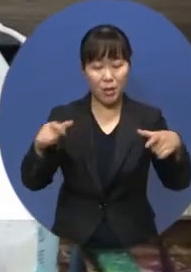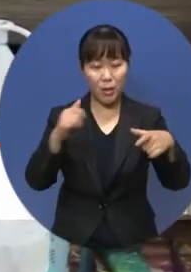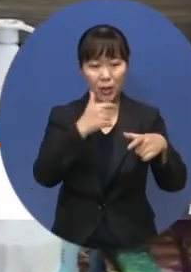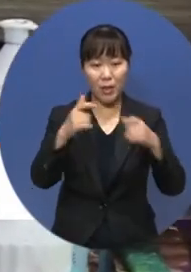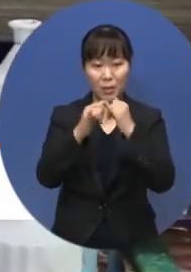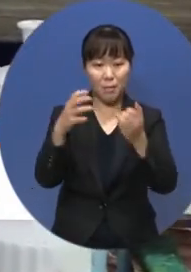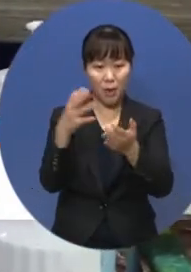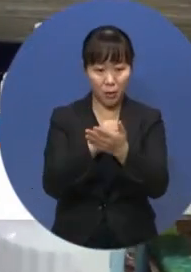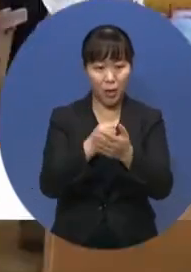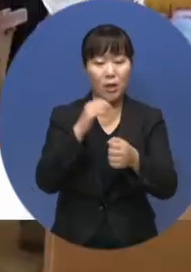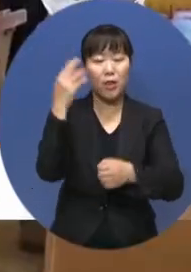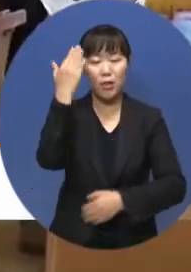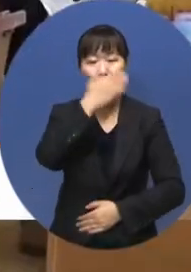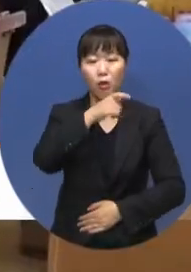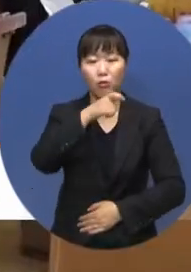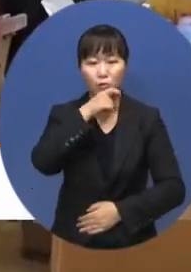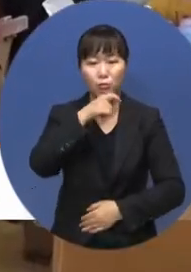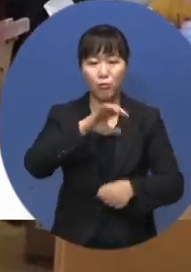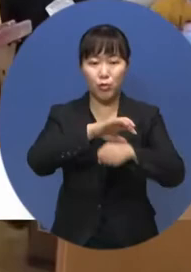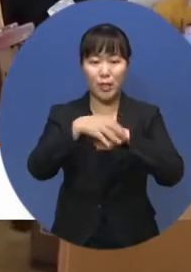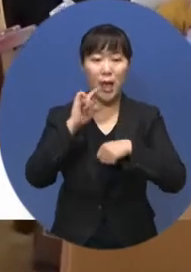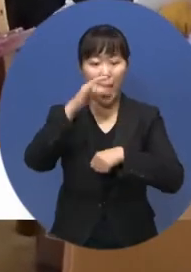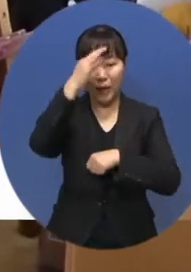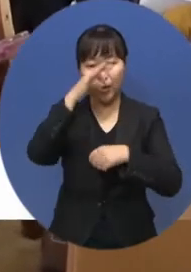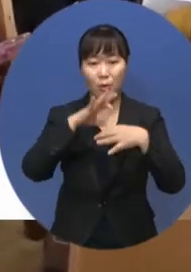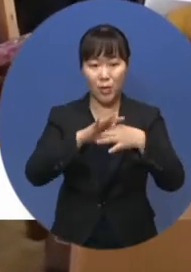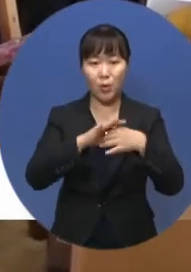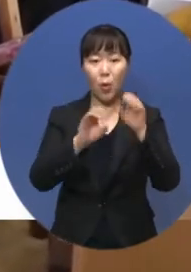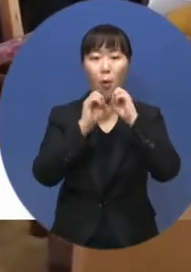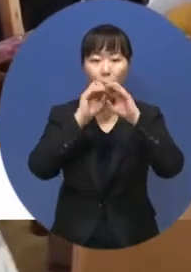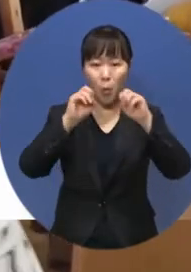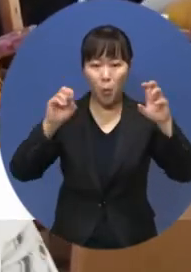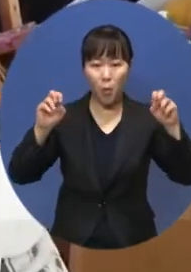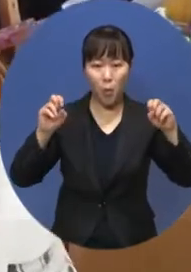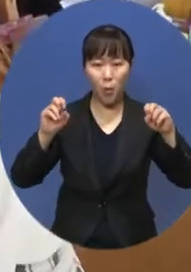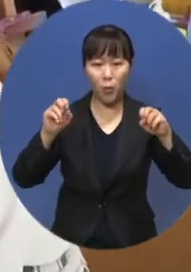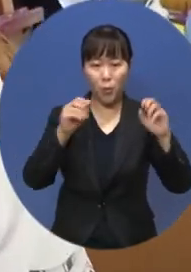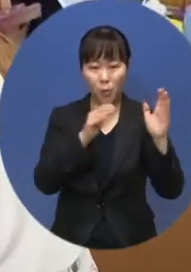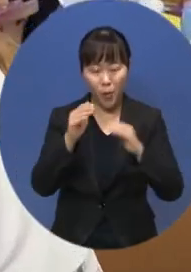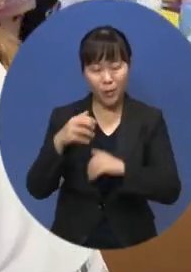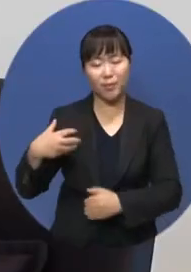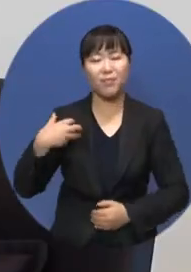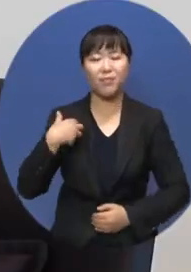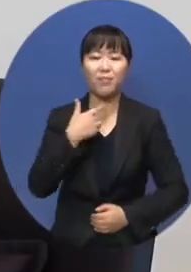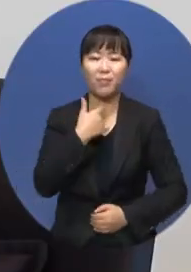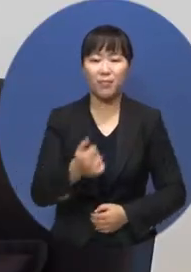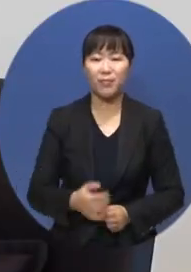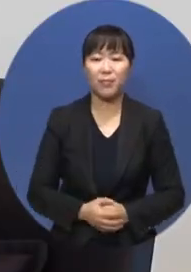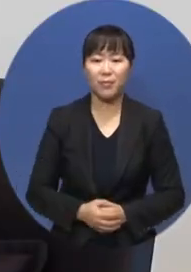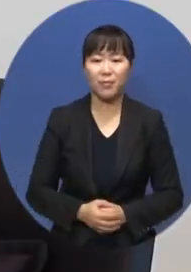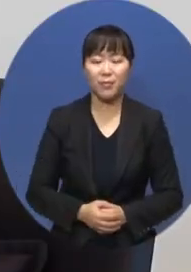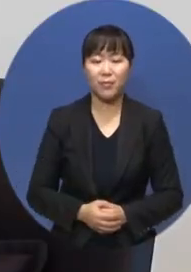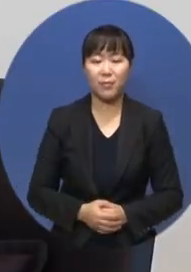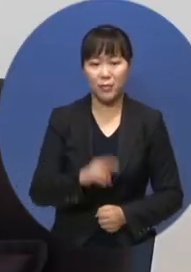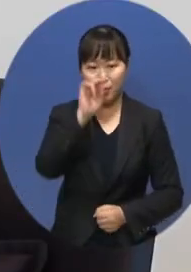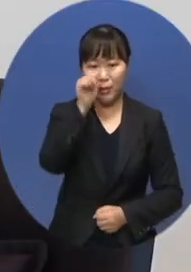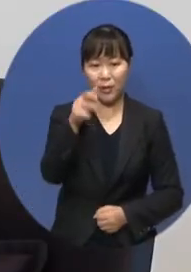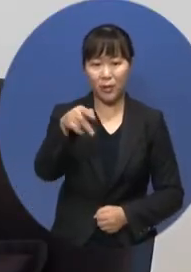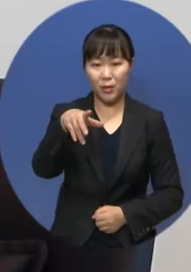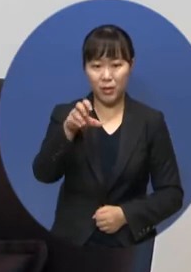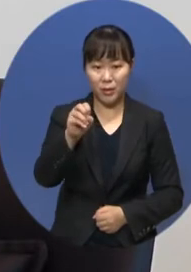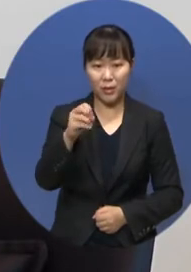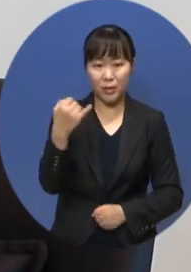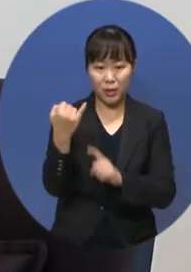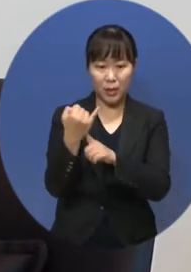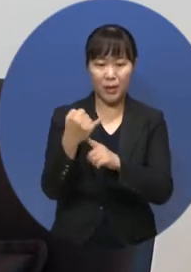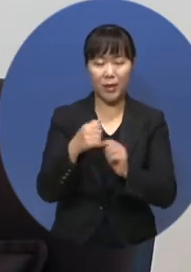여수 국제아트 페스티벌에서는 홍보 코디네이터로도 참여를 했습니다. 박혜정 작가의